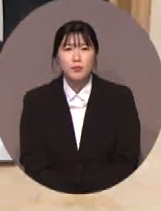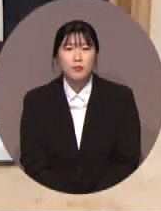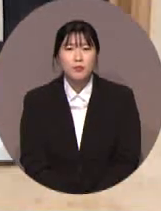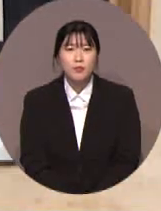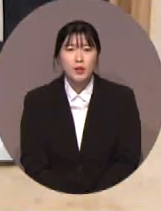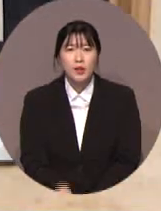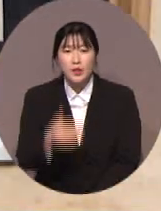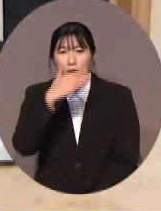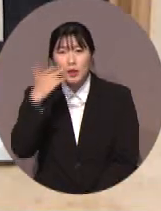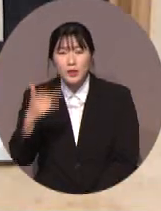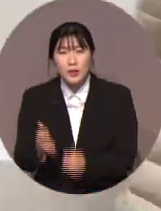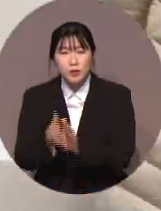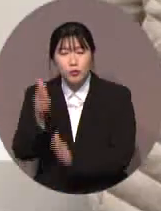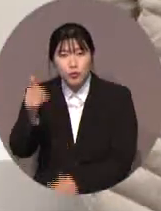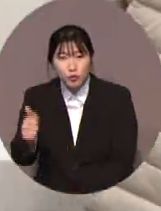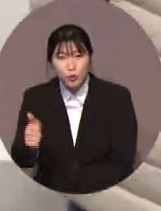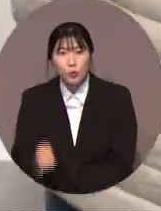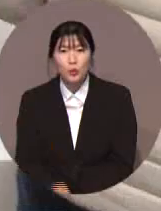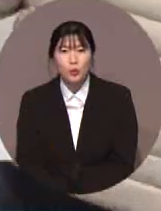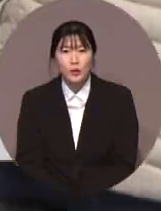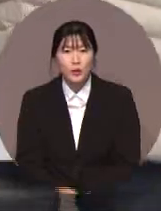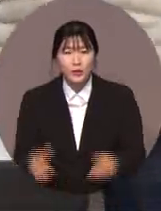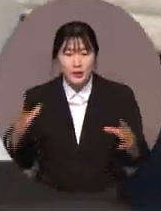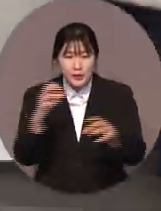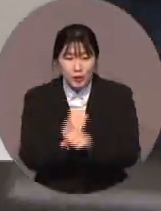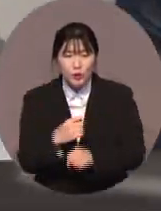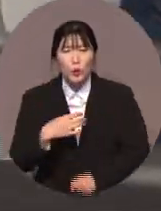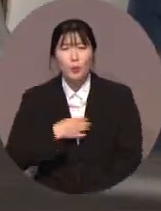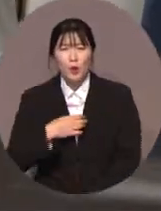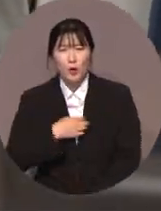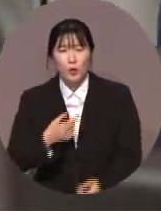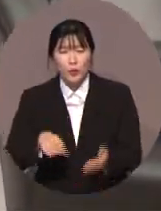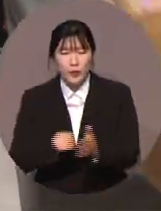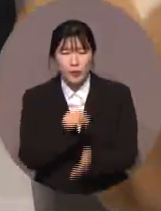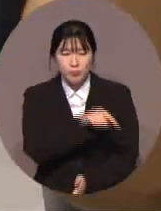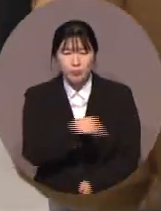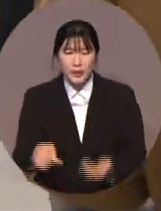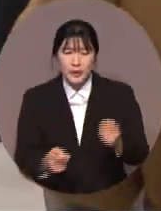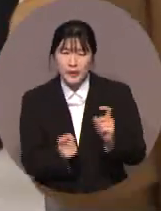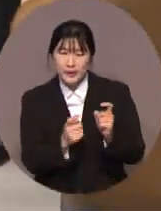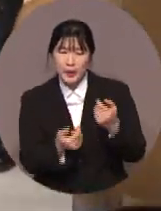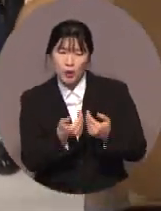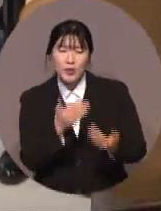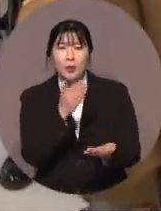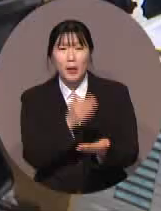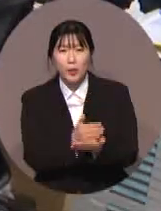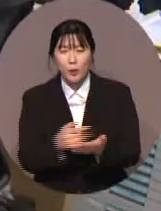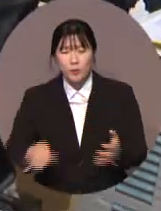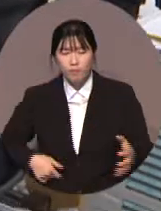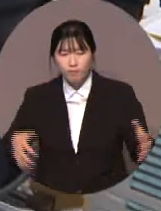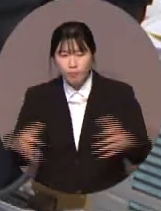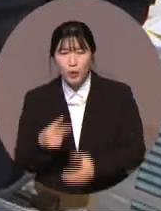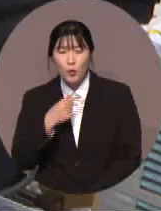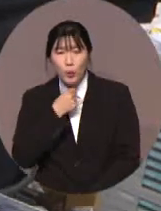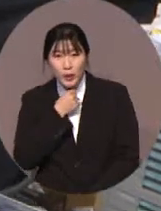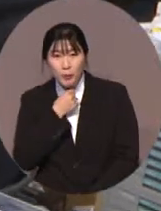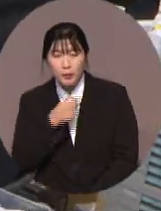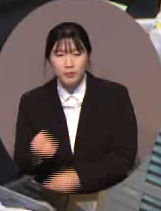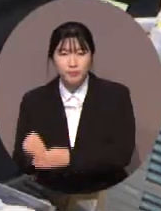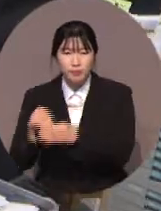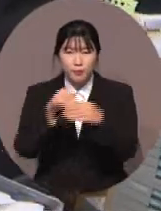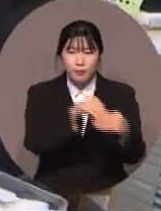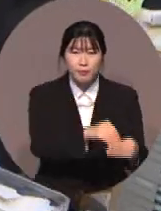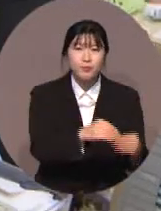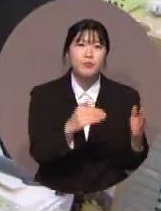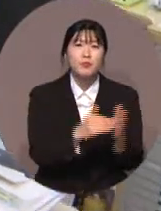최재구 예선군수도 지역 소멸을 막기 위해 지자체가 경쟁하기보단 화합하고 상생해야 한다며